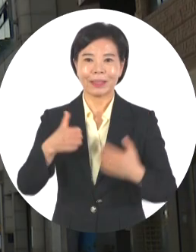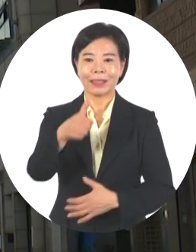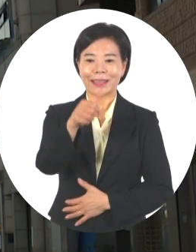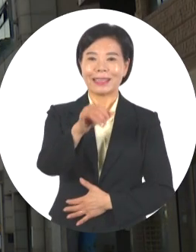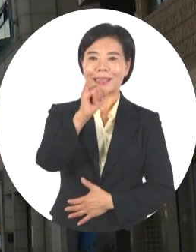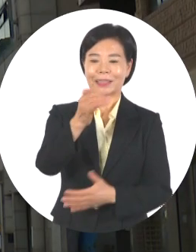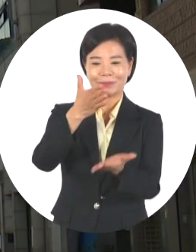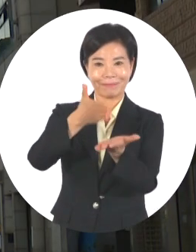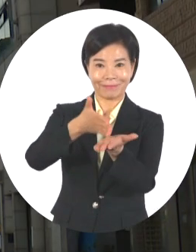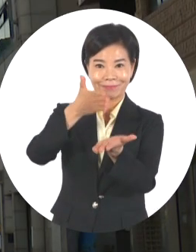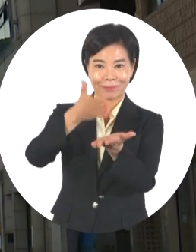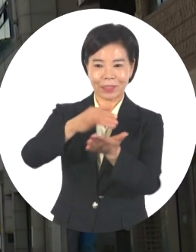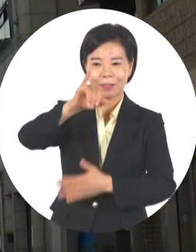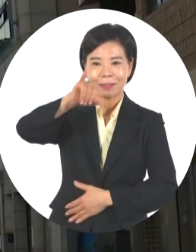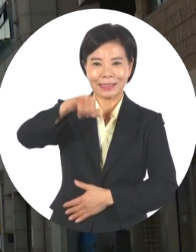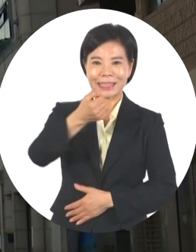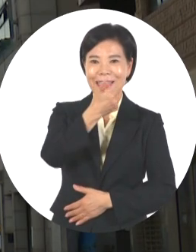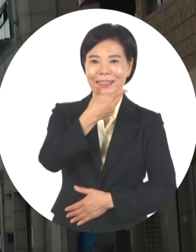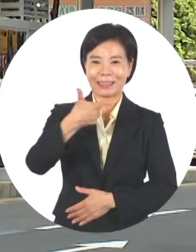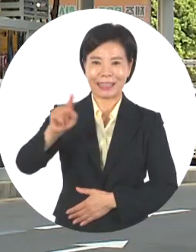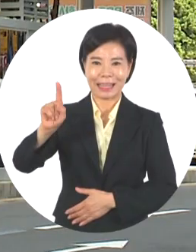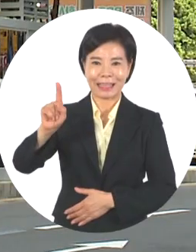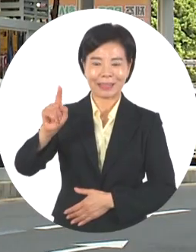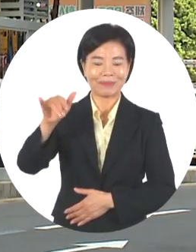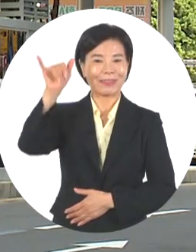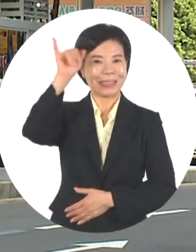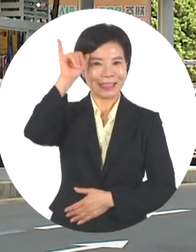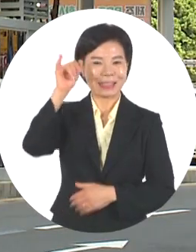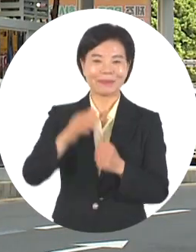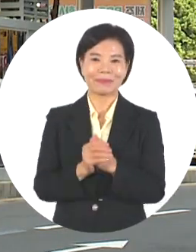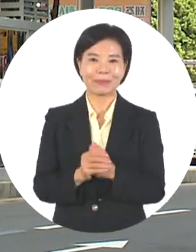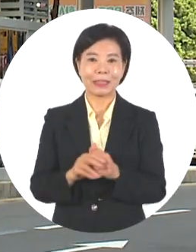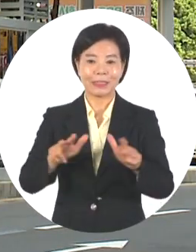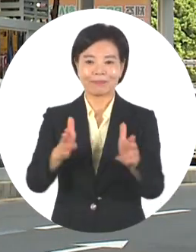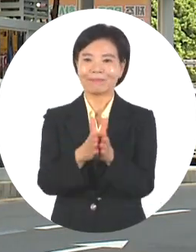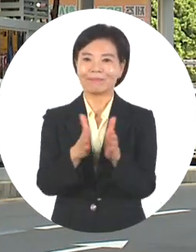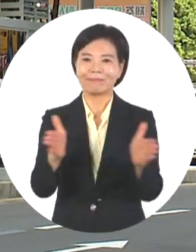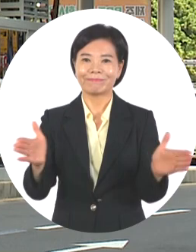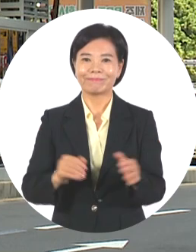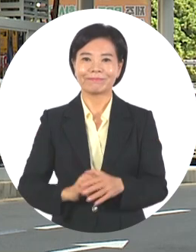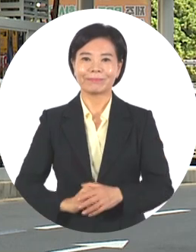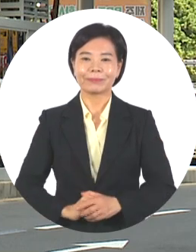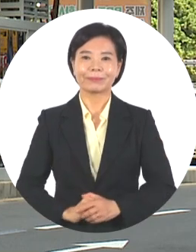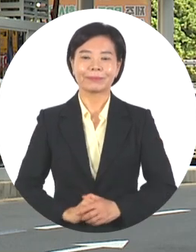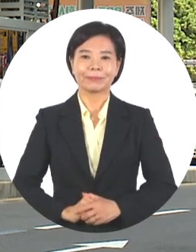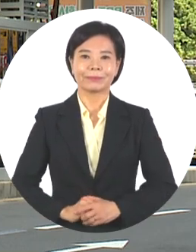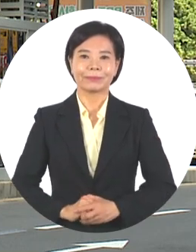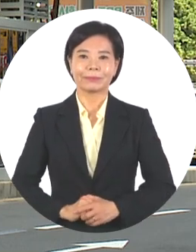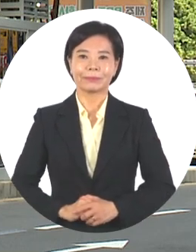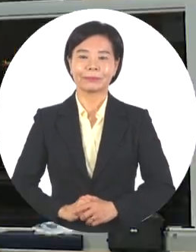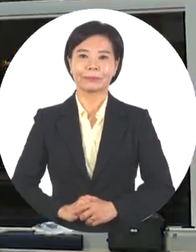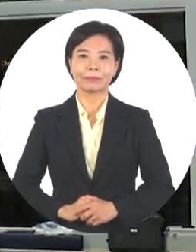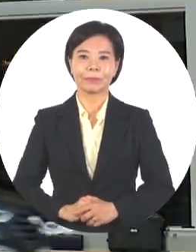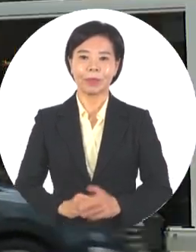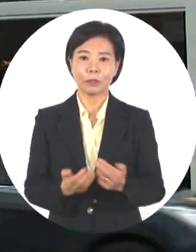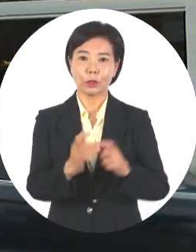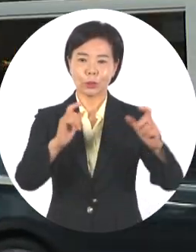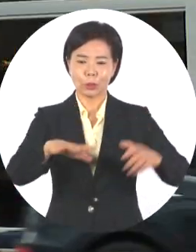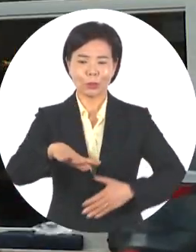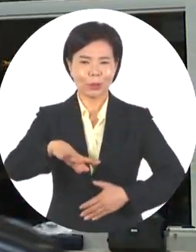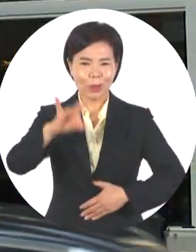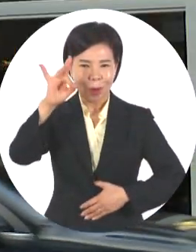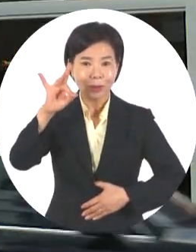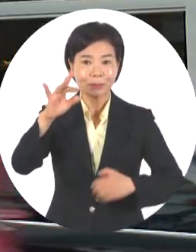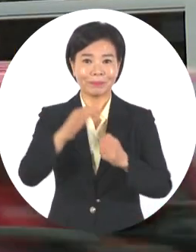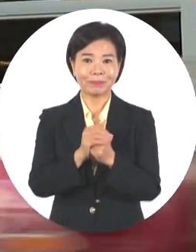제주특별자치도 AI 아나운서 제이나입니다. 이번 주 위클리 제주 시작합니다. 제주에서